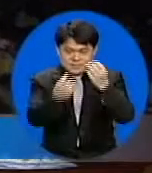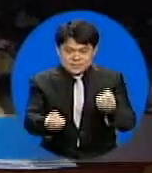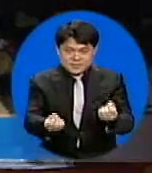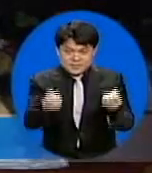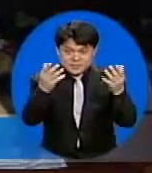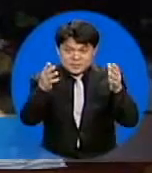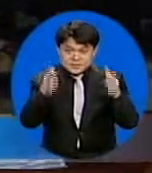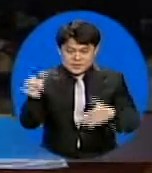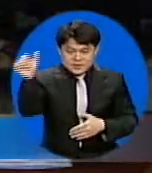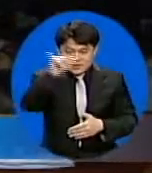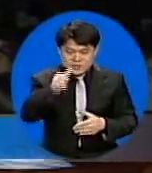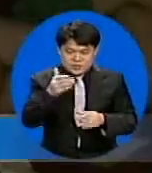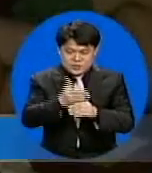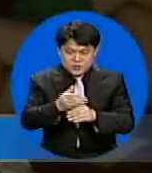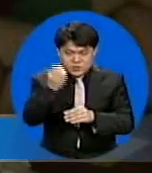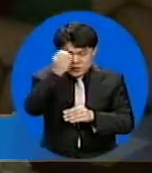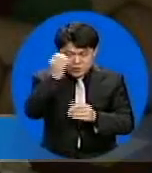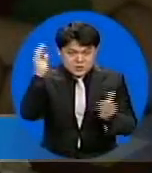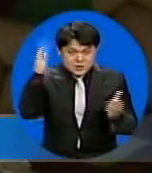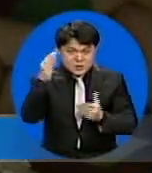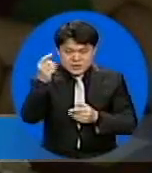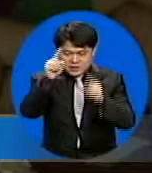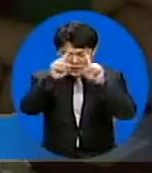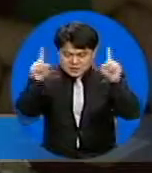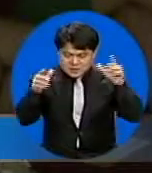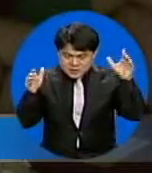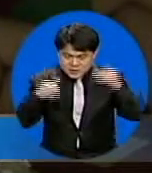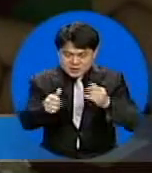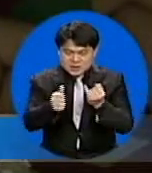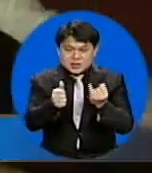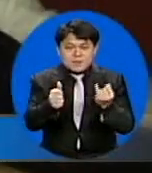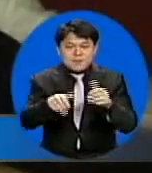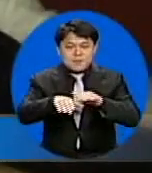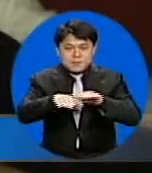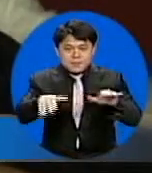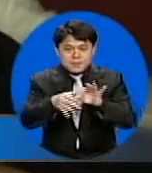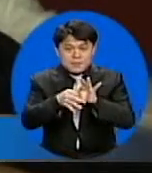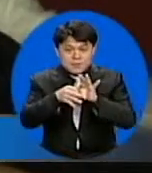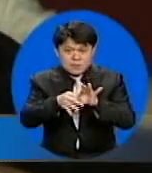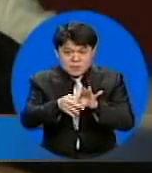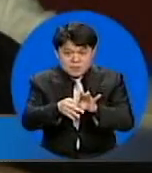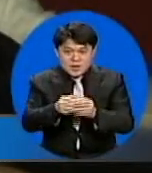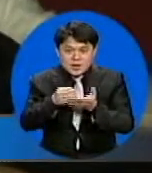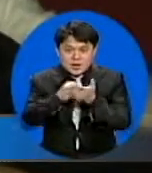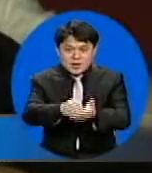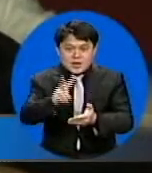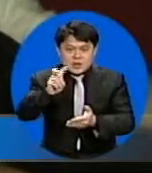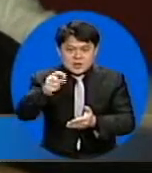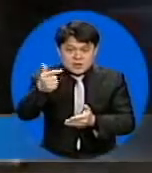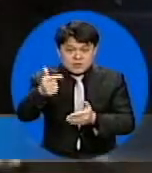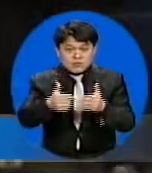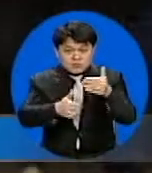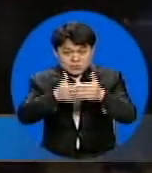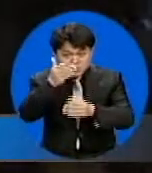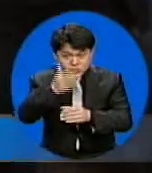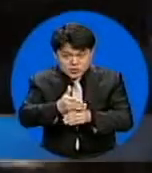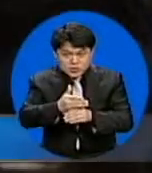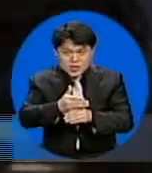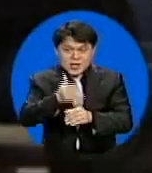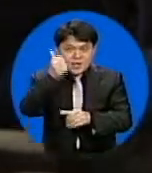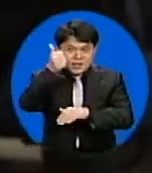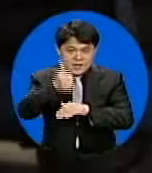영화제에서는 전국 중고교생과 대학생들이 성평등을 주제로 출품한 26편의 단편 영화 가운데 최종